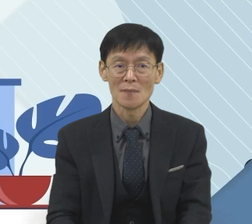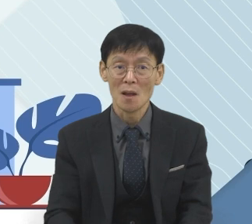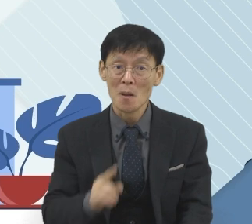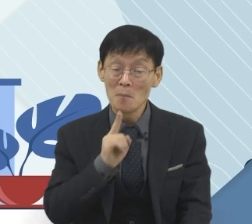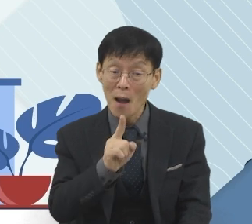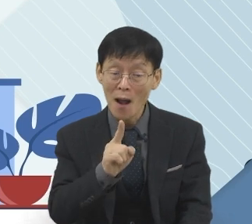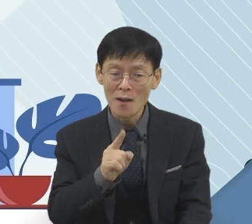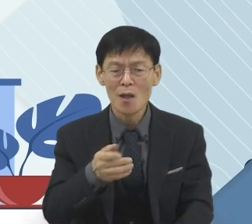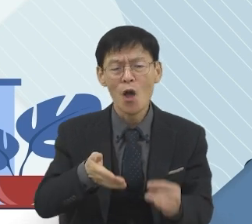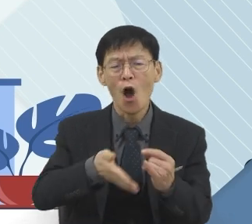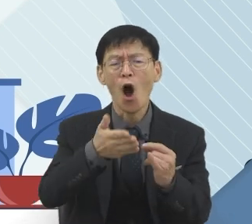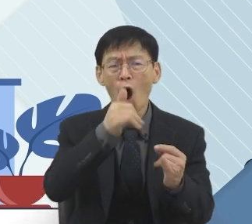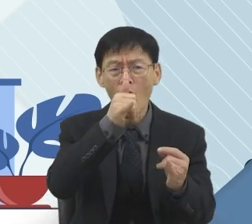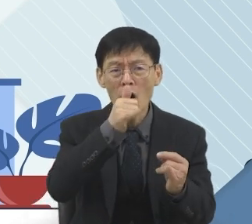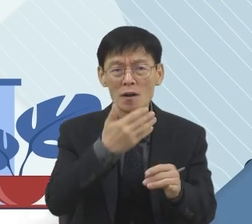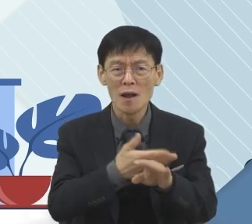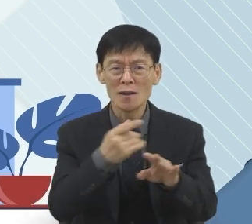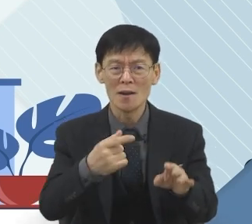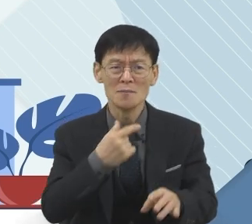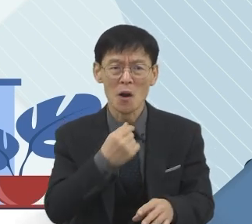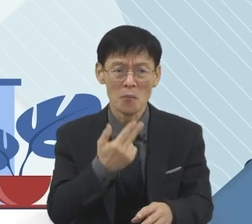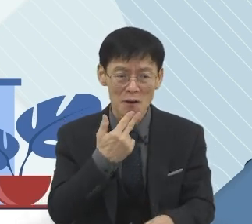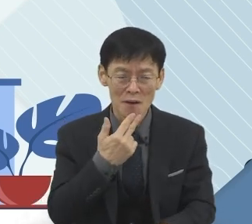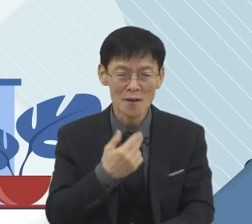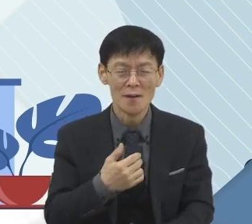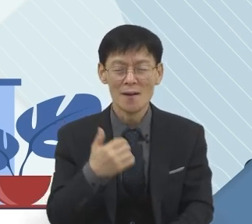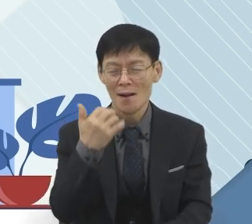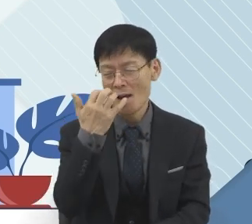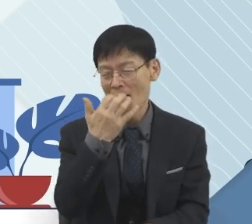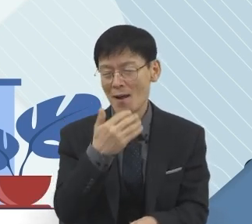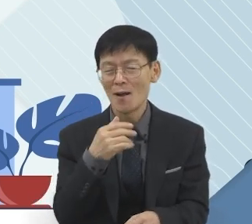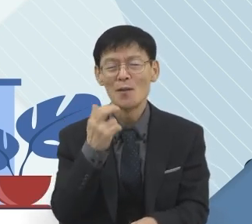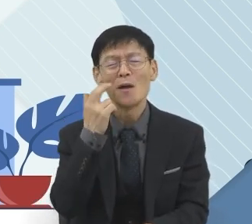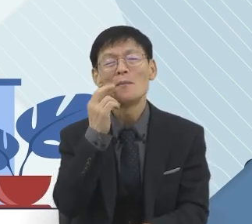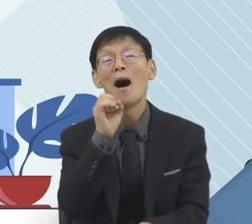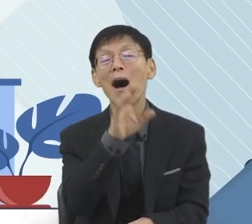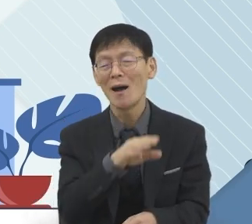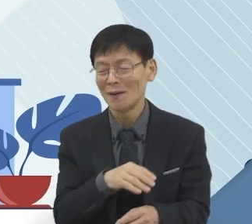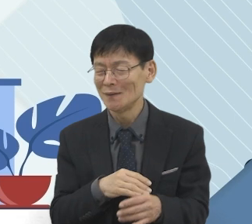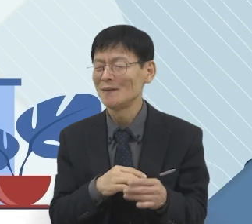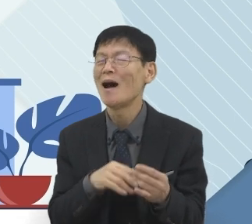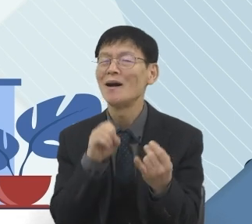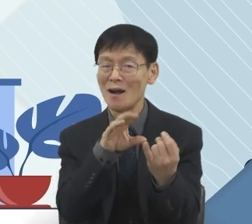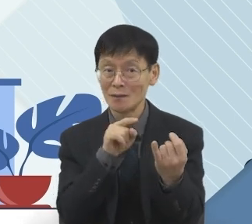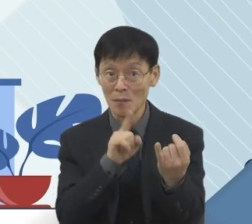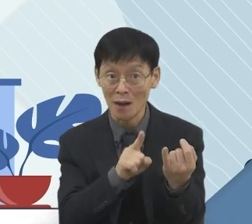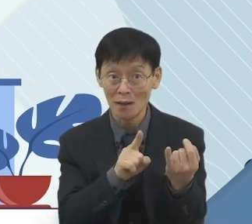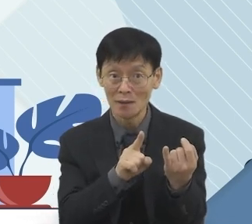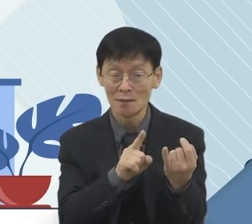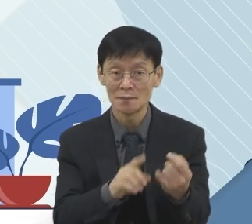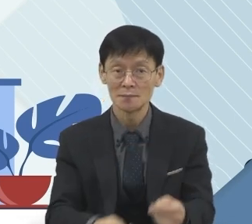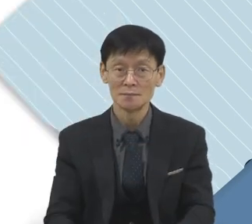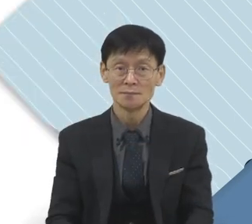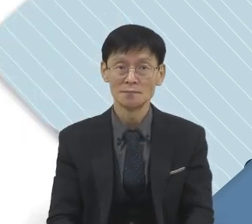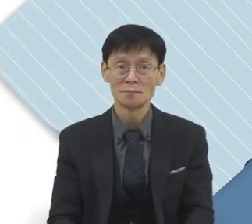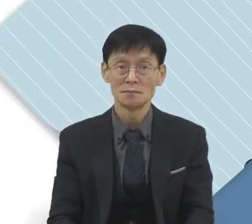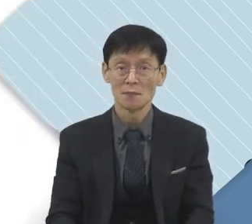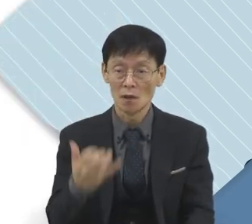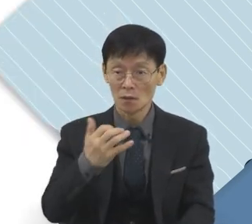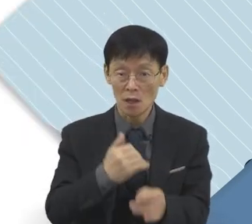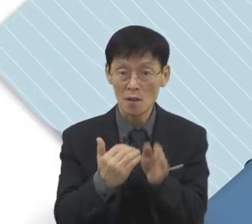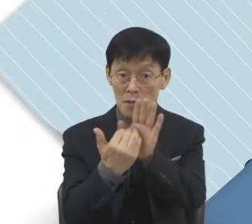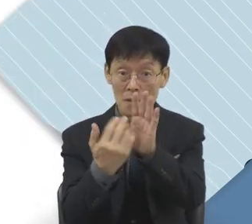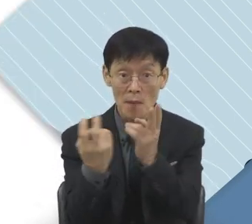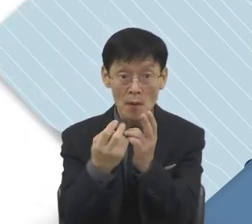말로 하는 성희롱이란 다른 사람이 원하지 않는데 음란한 농담이나 이야기하는 것을 말합니다.